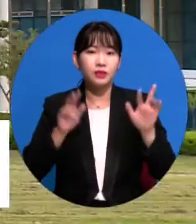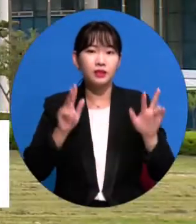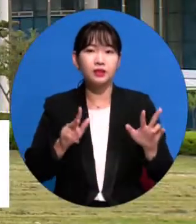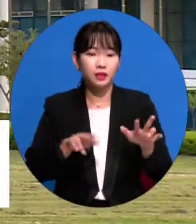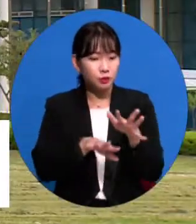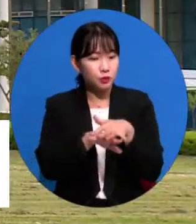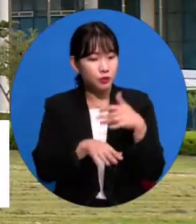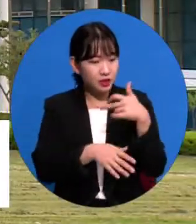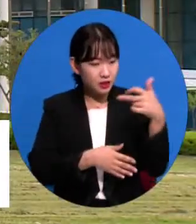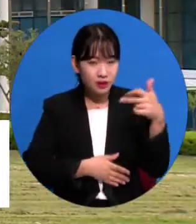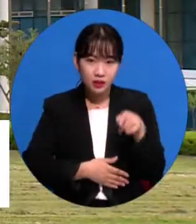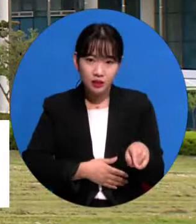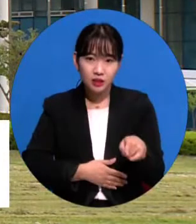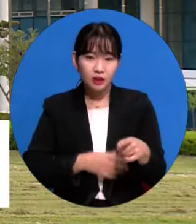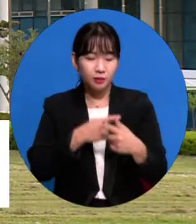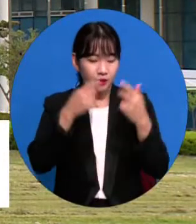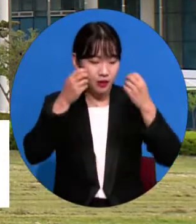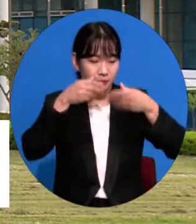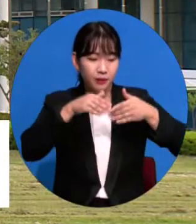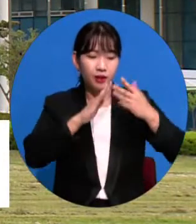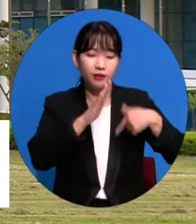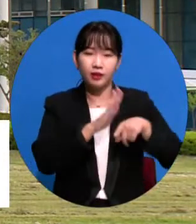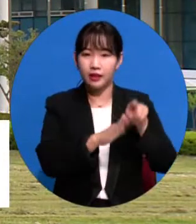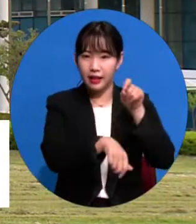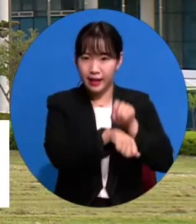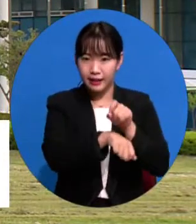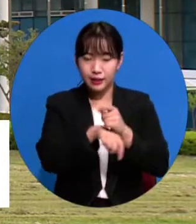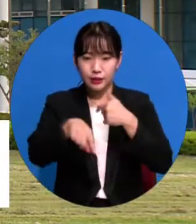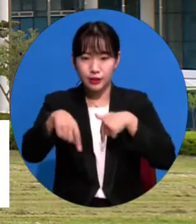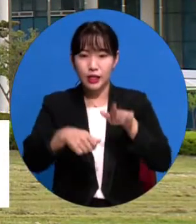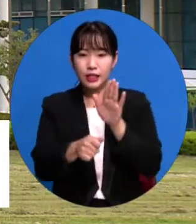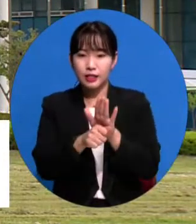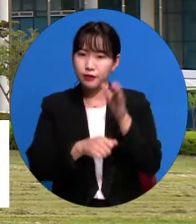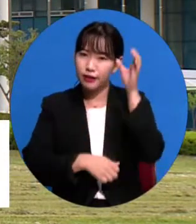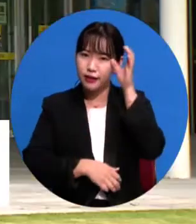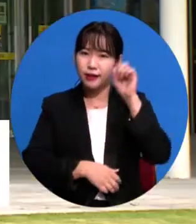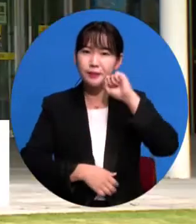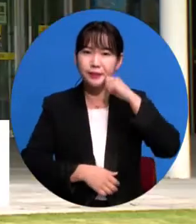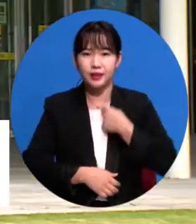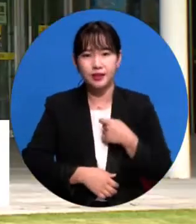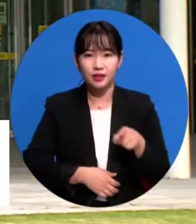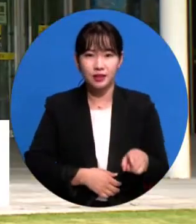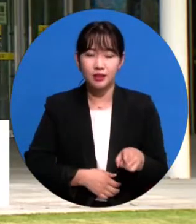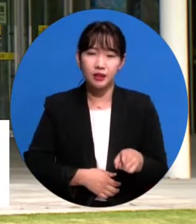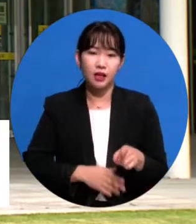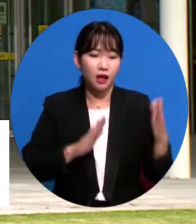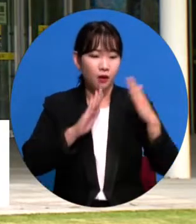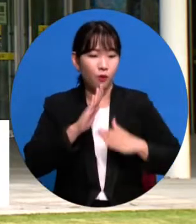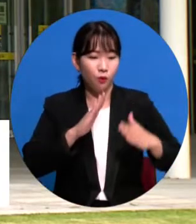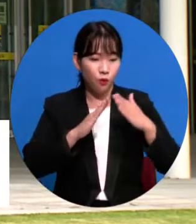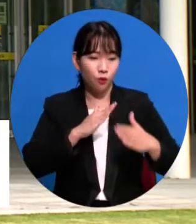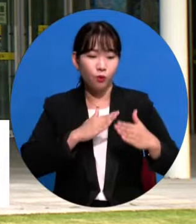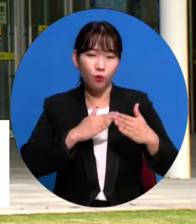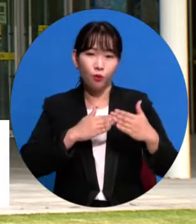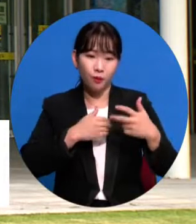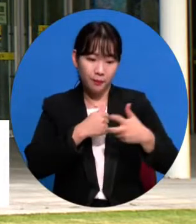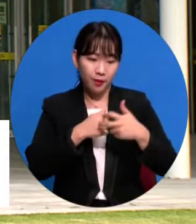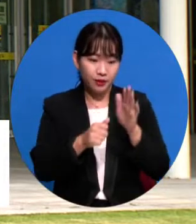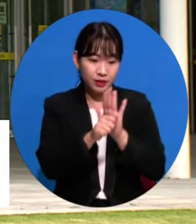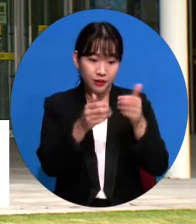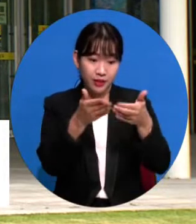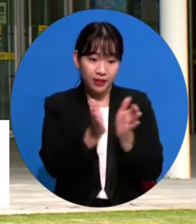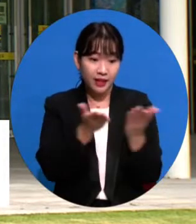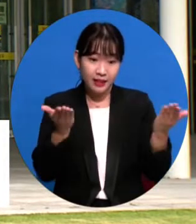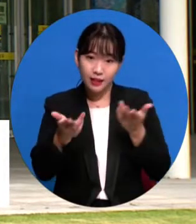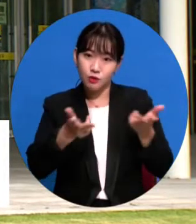조지 q 모르는 의대 신설을 위한 행정적 정책적 지원을 기대하기 힘들다 며 공공 보건 의료 지원 단 등의 업무를